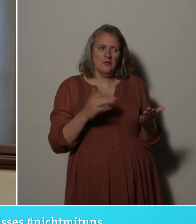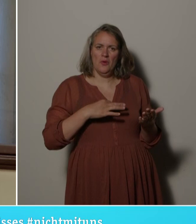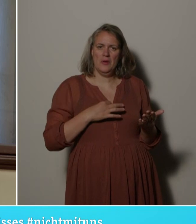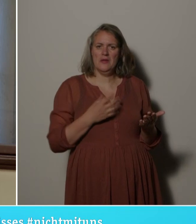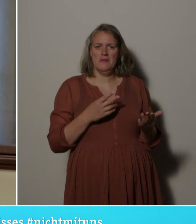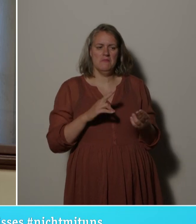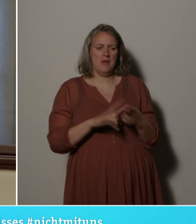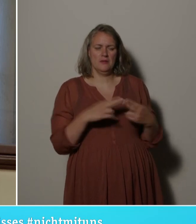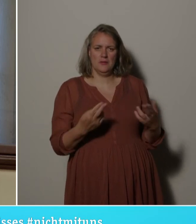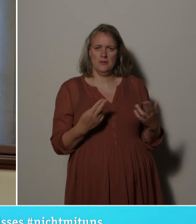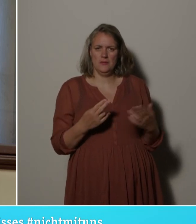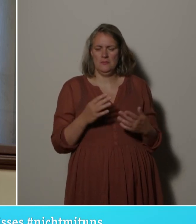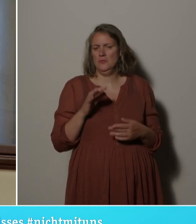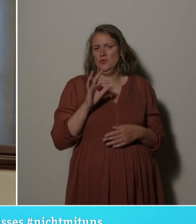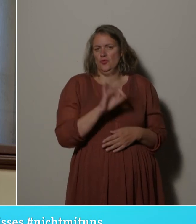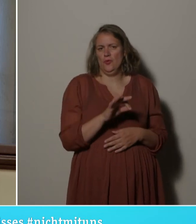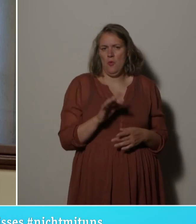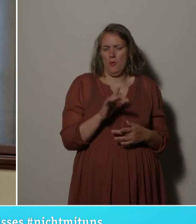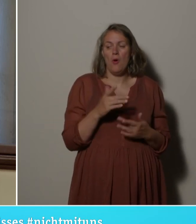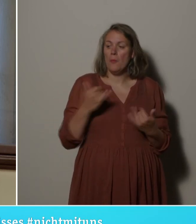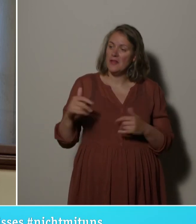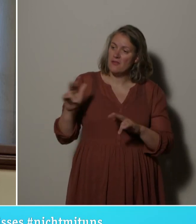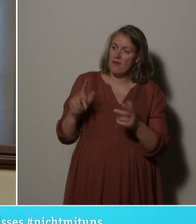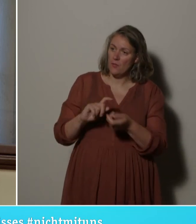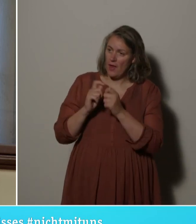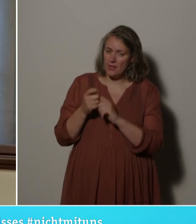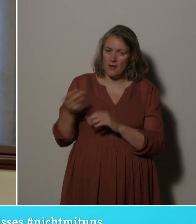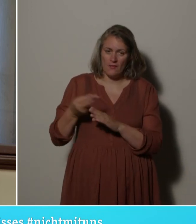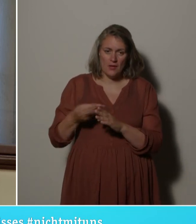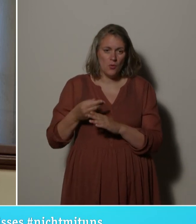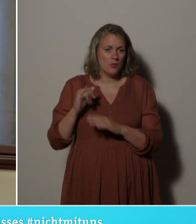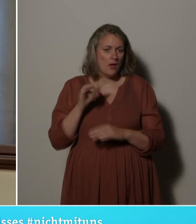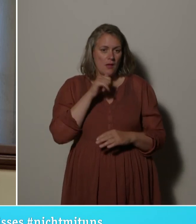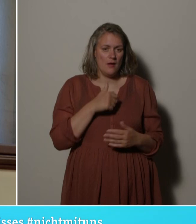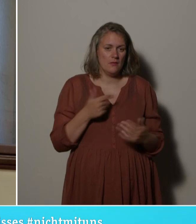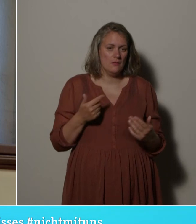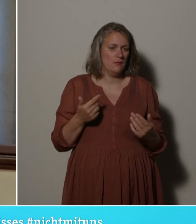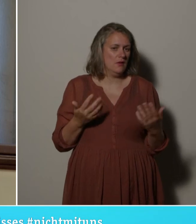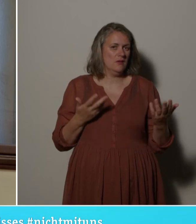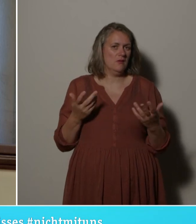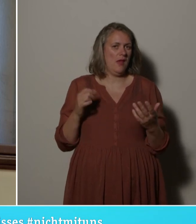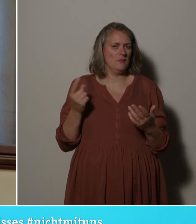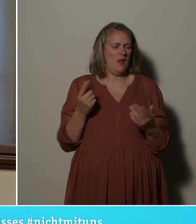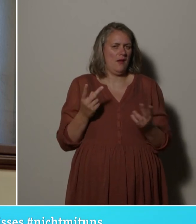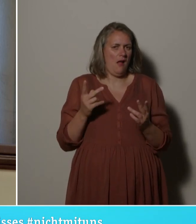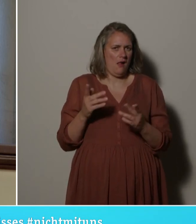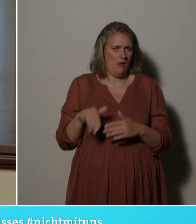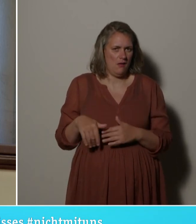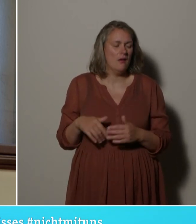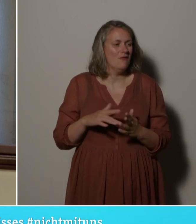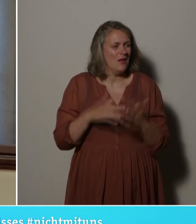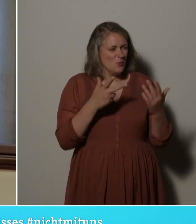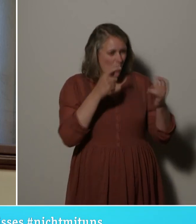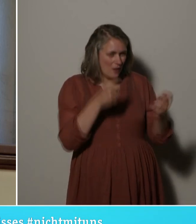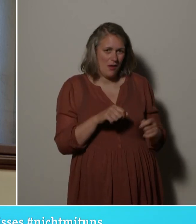eine veränderte Version jetzt von der Verwaltung gekommen ist, ist sie gekommen oder nicht, ist einerlei. Weil